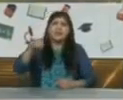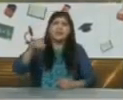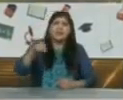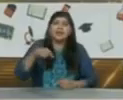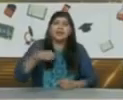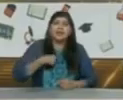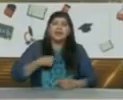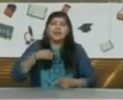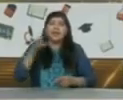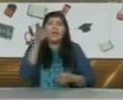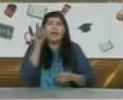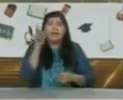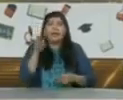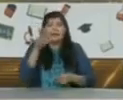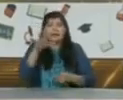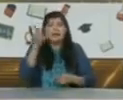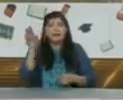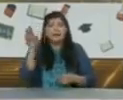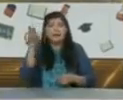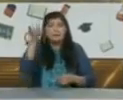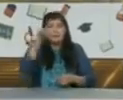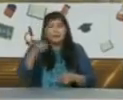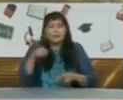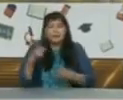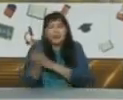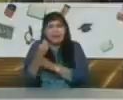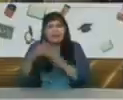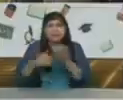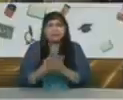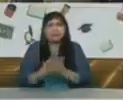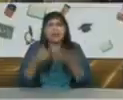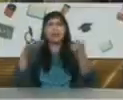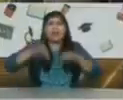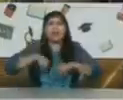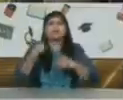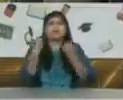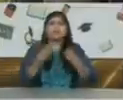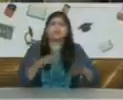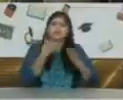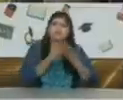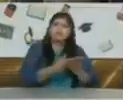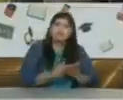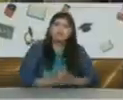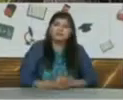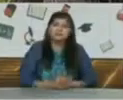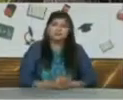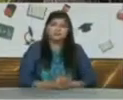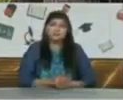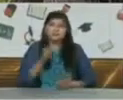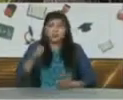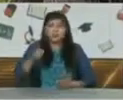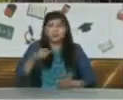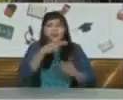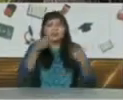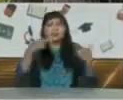आपकी 80% एनर्जी आप उसी में लगा देते हैं। और